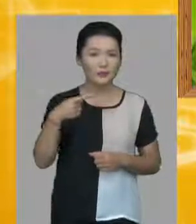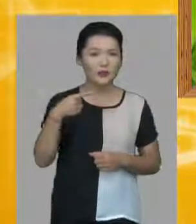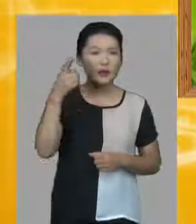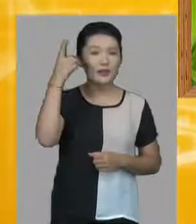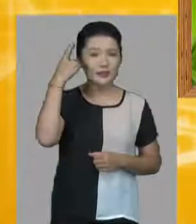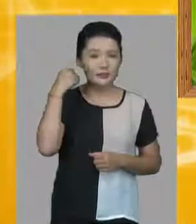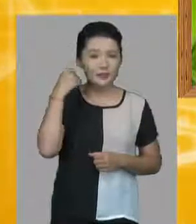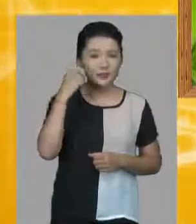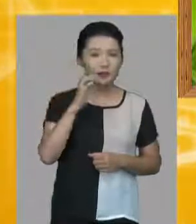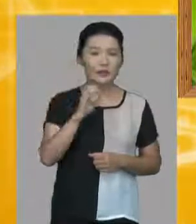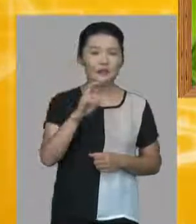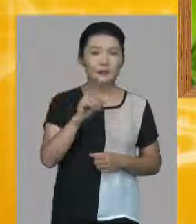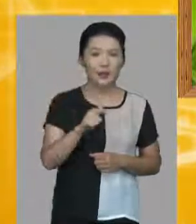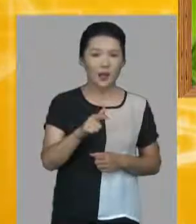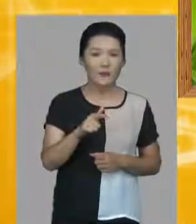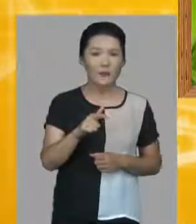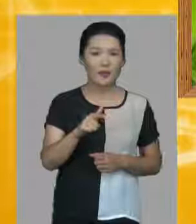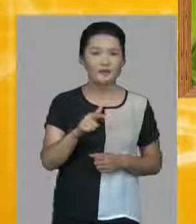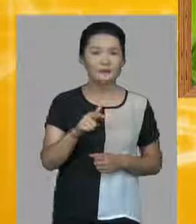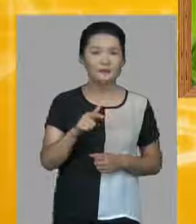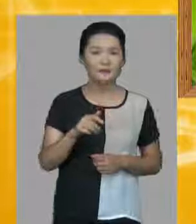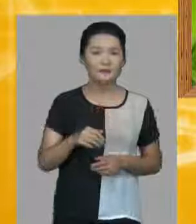известное слагаемое.